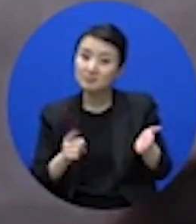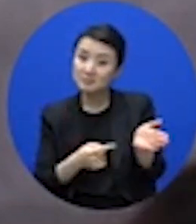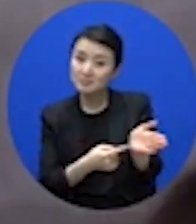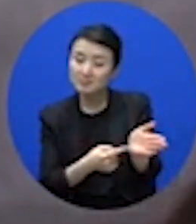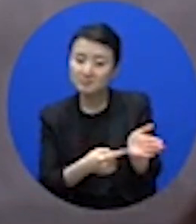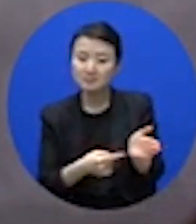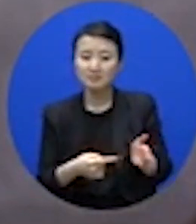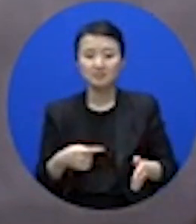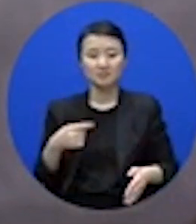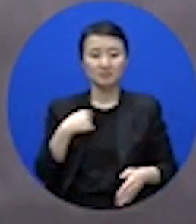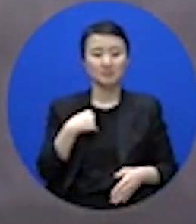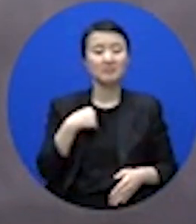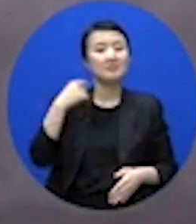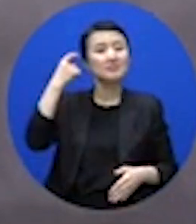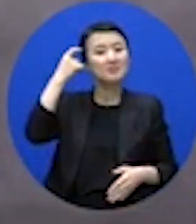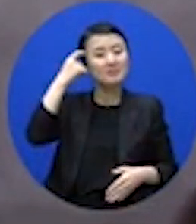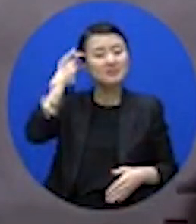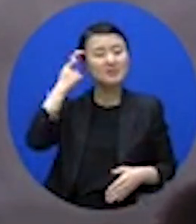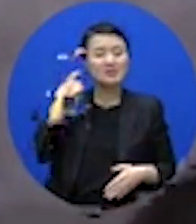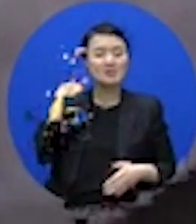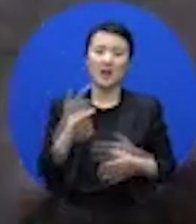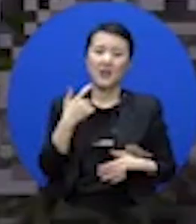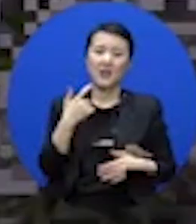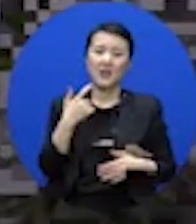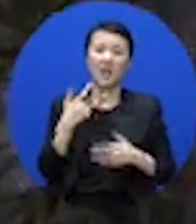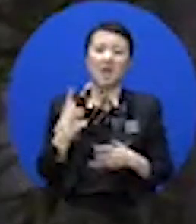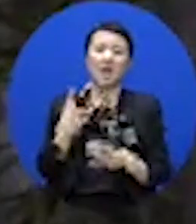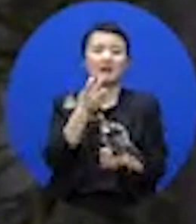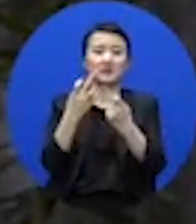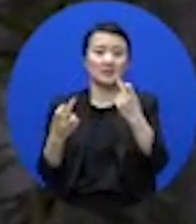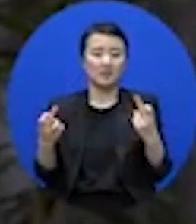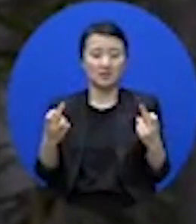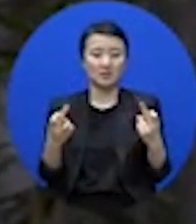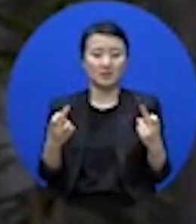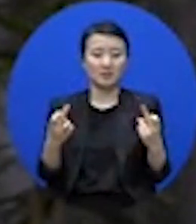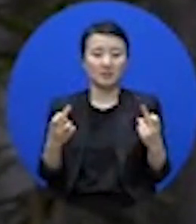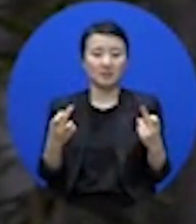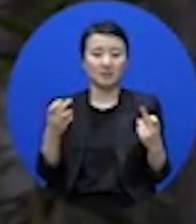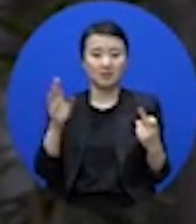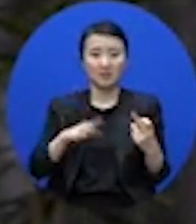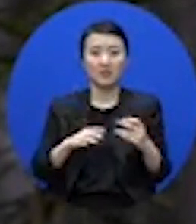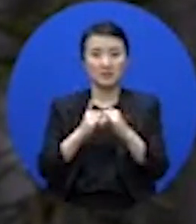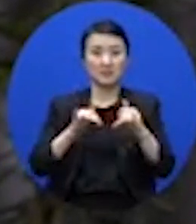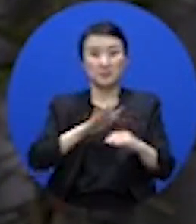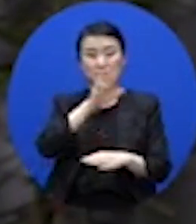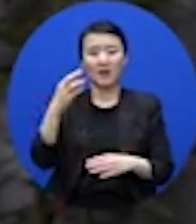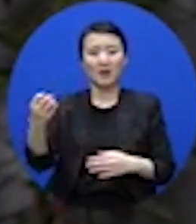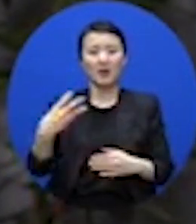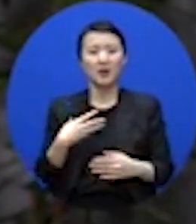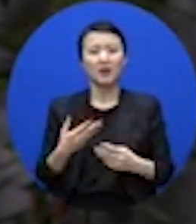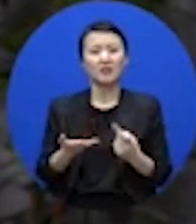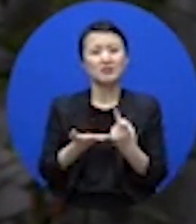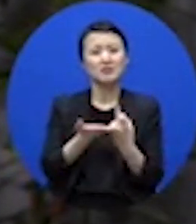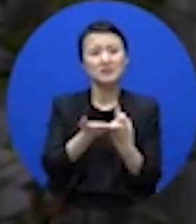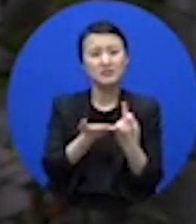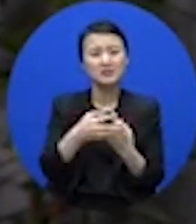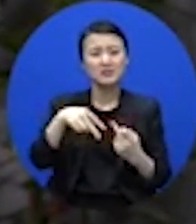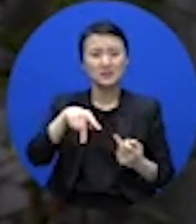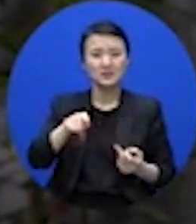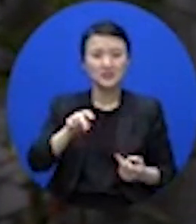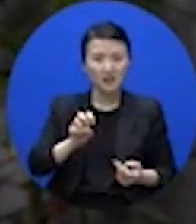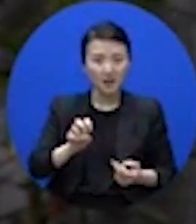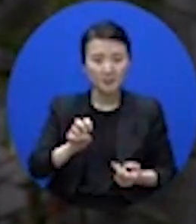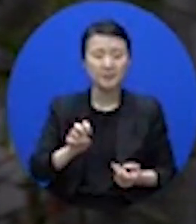제가 기대한 건 빙산이에요. 근데 제자들이 다 섬이라고 해요. 그래서 여러분 섬으로